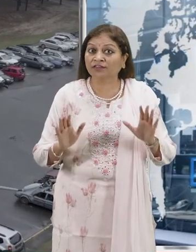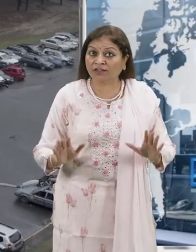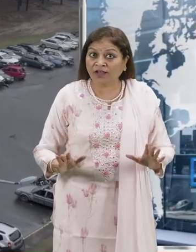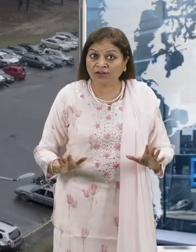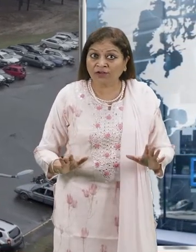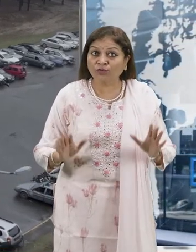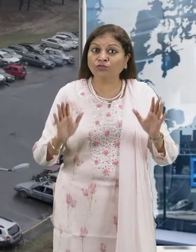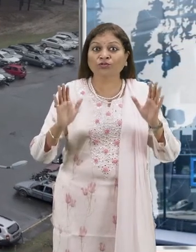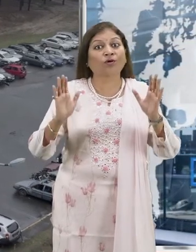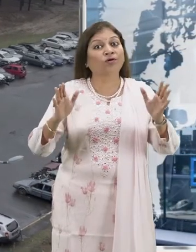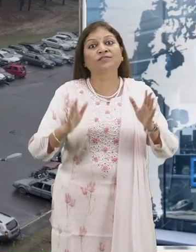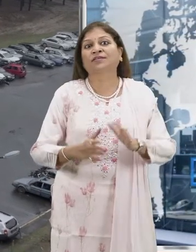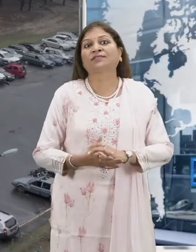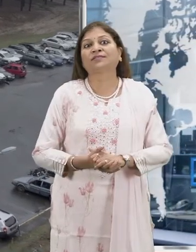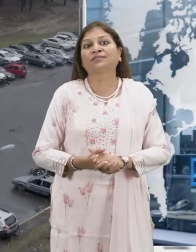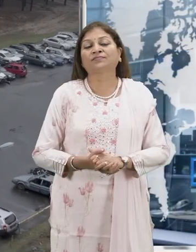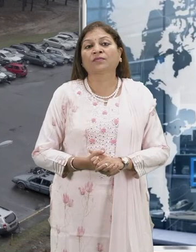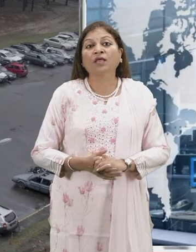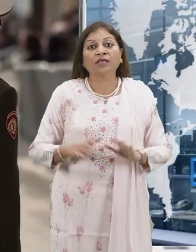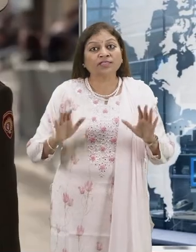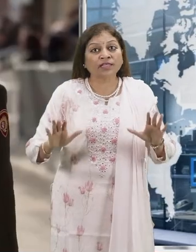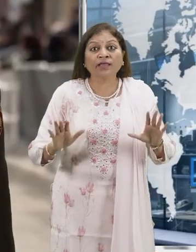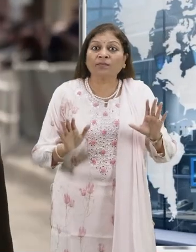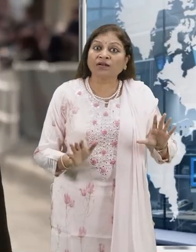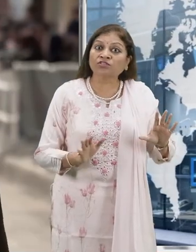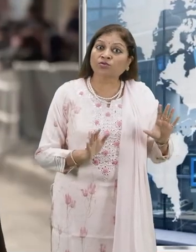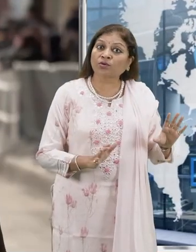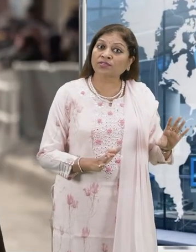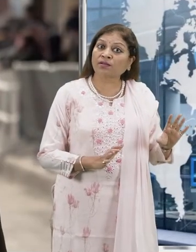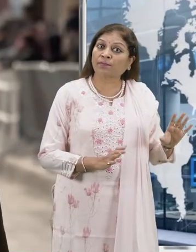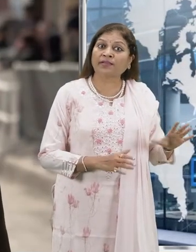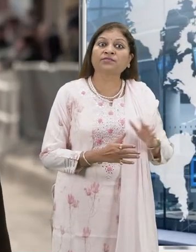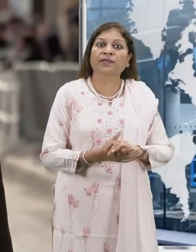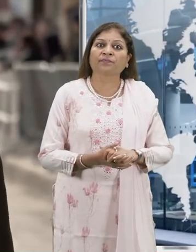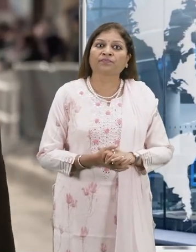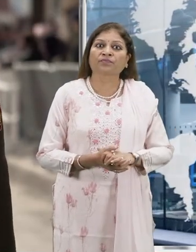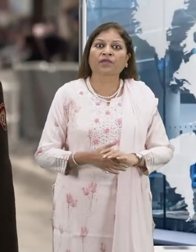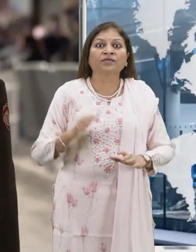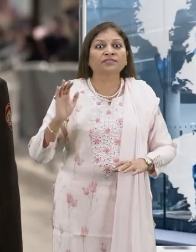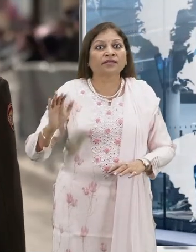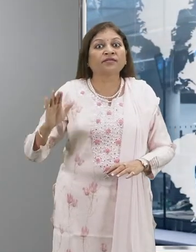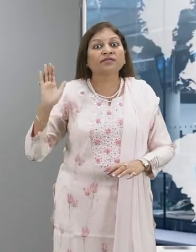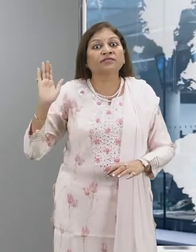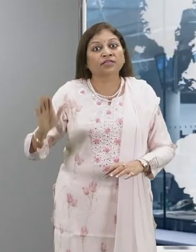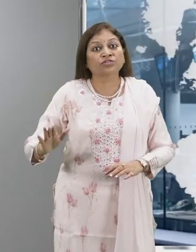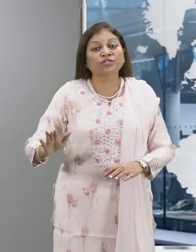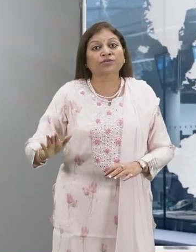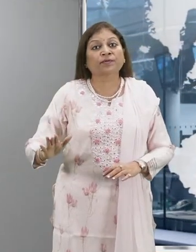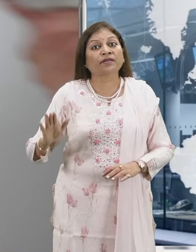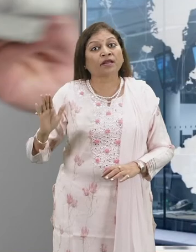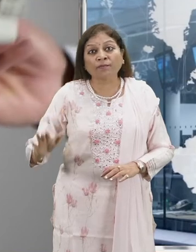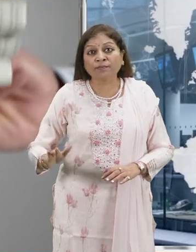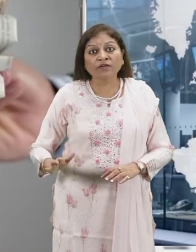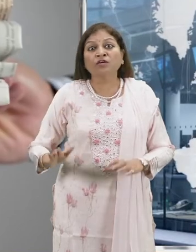लेकिन सरकार कुछ और चाहती थी। इसीलिए मार्च 2022 में सैन्य